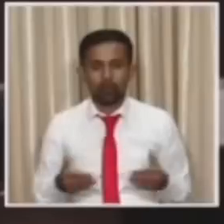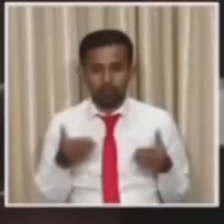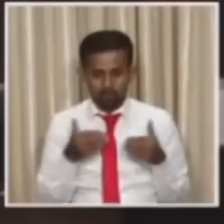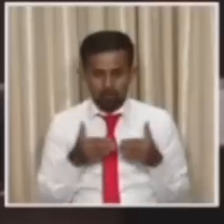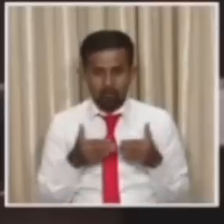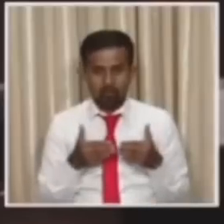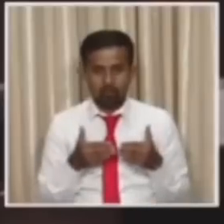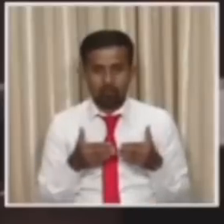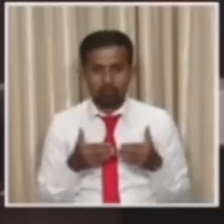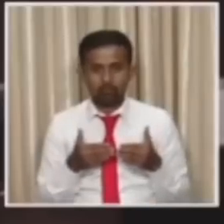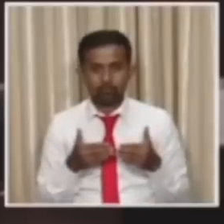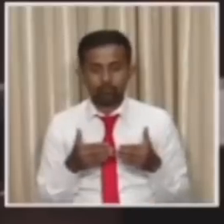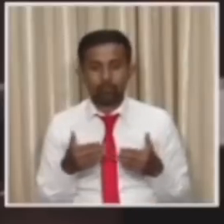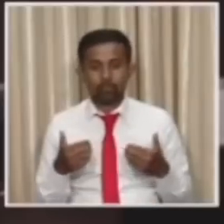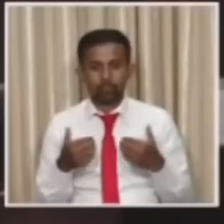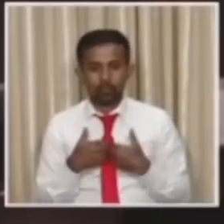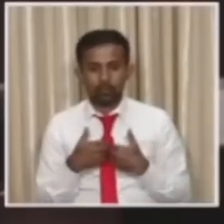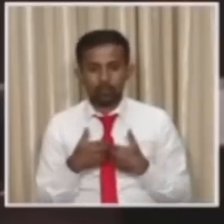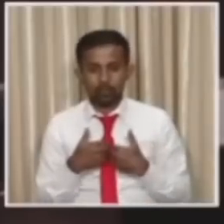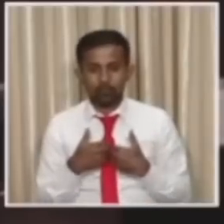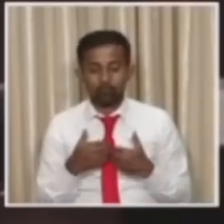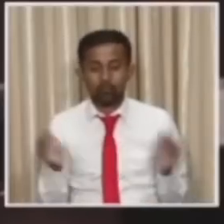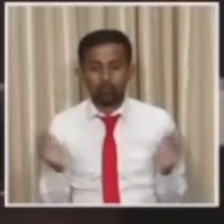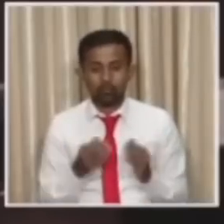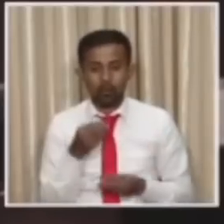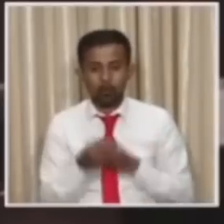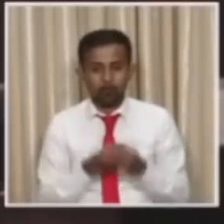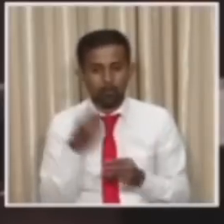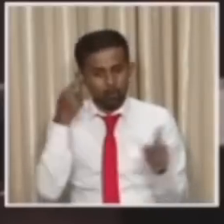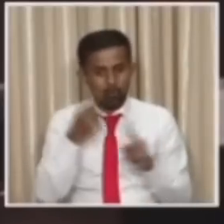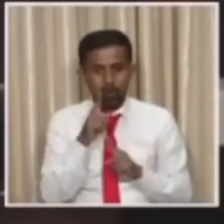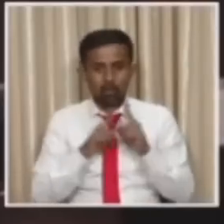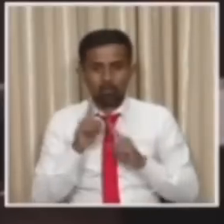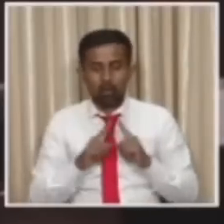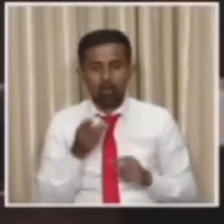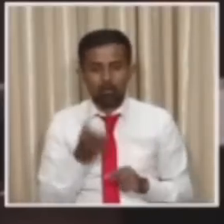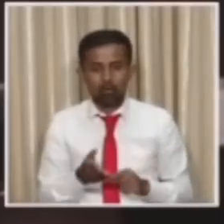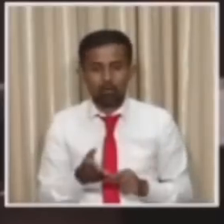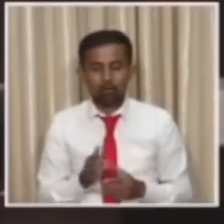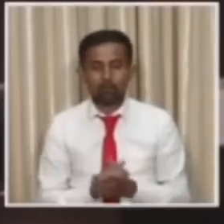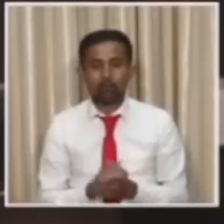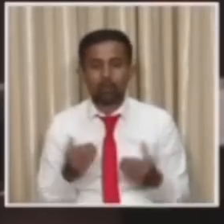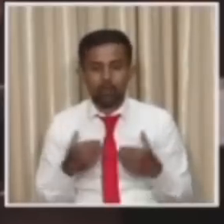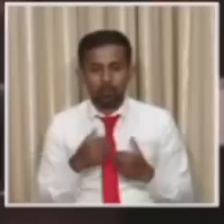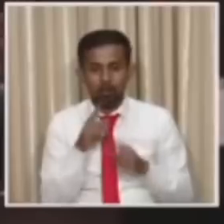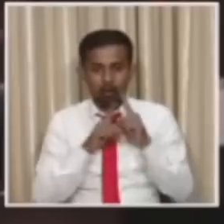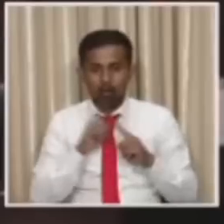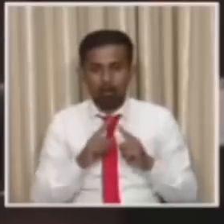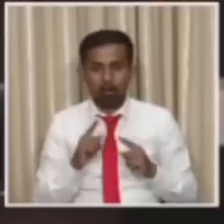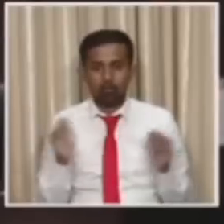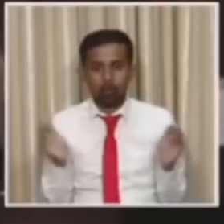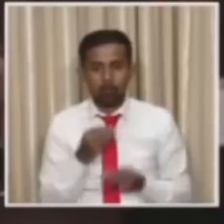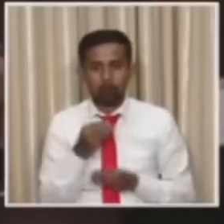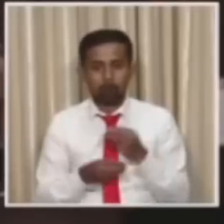මේ අපි මේ small to medium enterprise ගැන කතා කරනවා we are talking about entrepreneurs අපි මේ business ගැන කතා